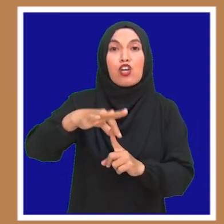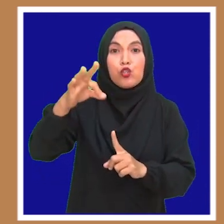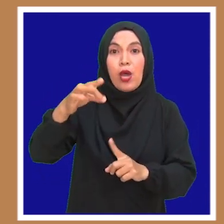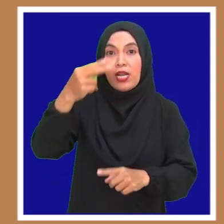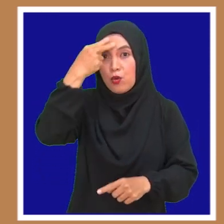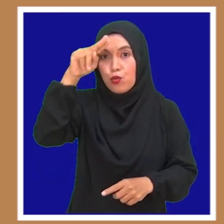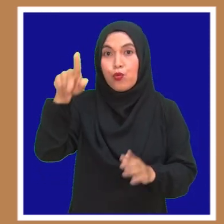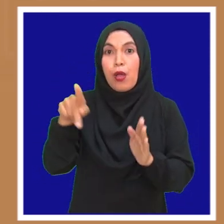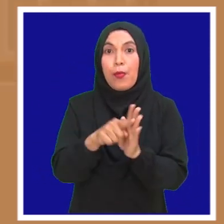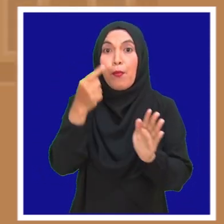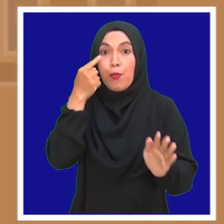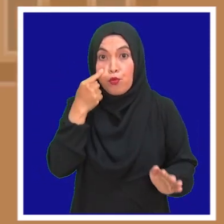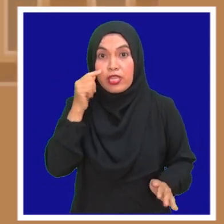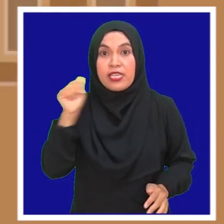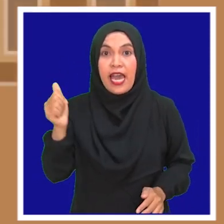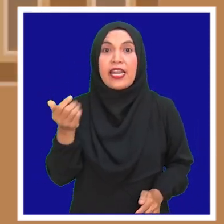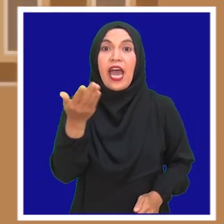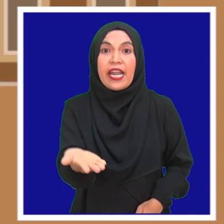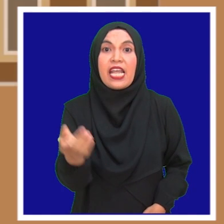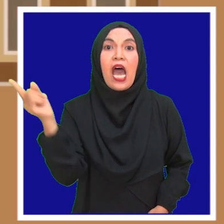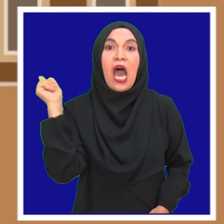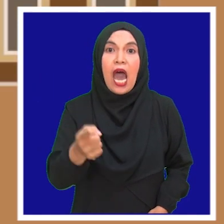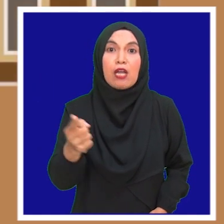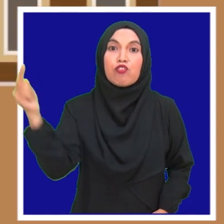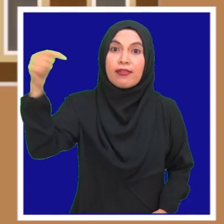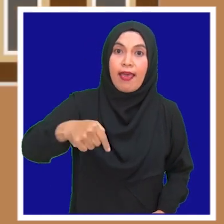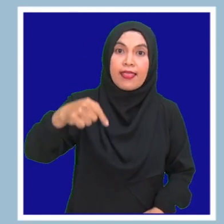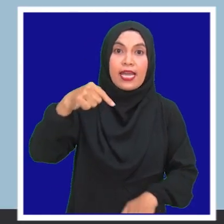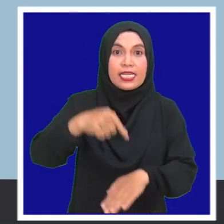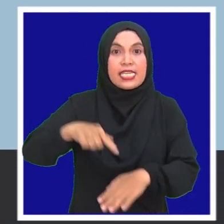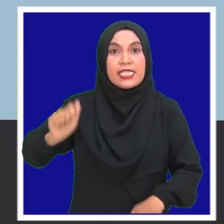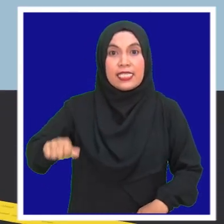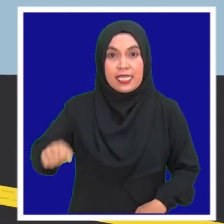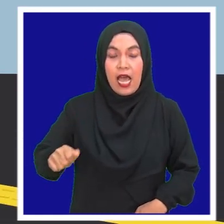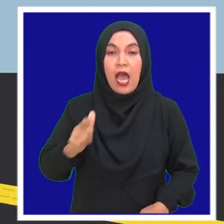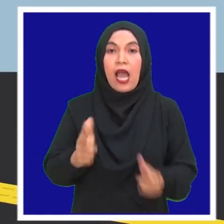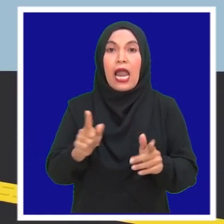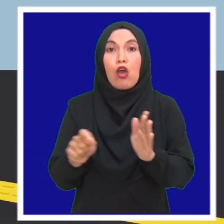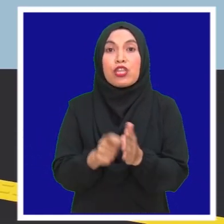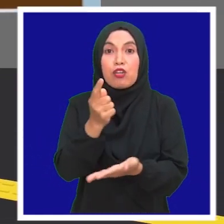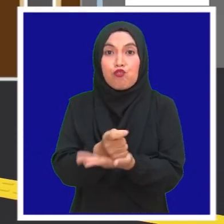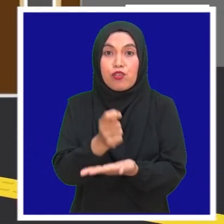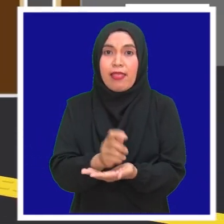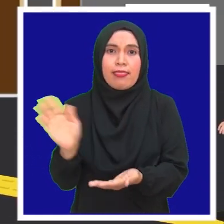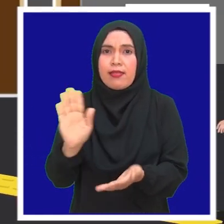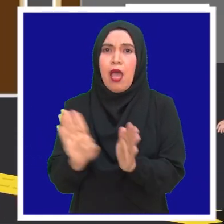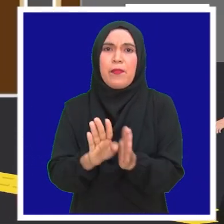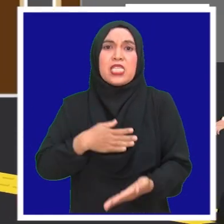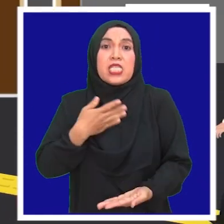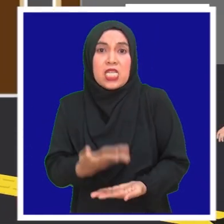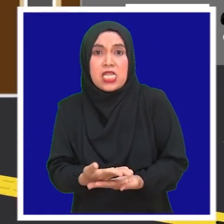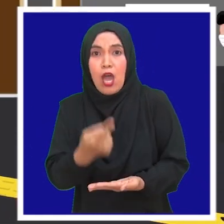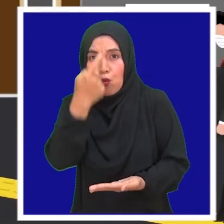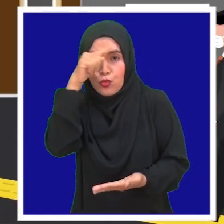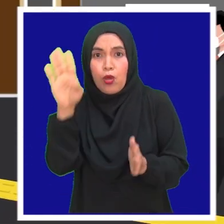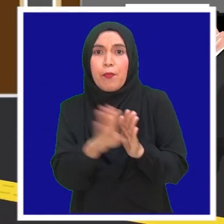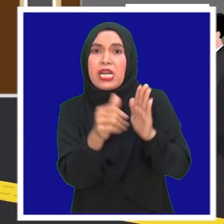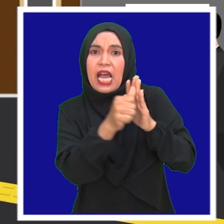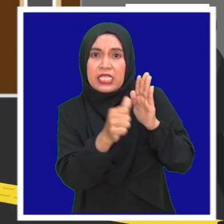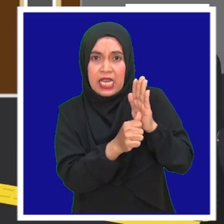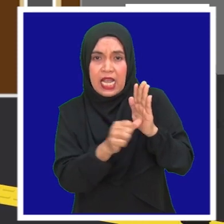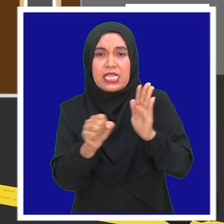Dikecualikan kanggo pembuktian, anjeun kedah dongkap langsung di persidangan. Upami tergugat atanapi termohon tekersa beracara